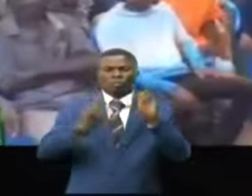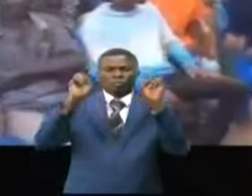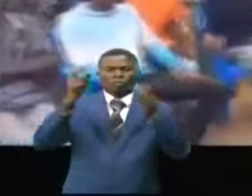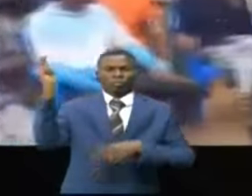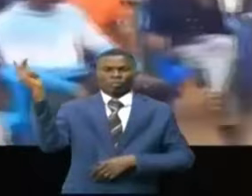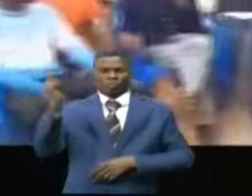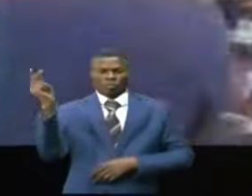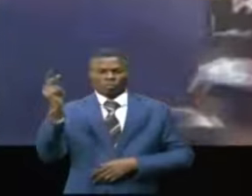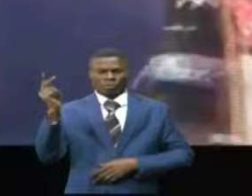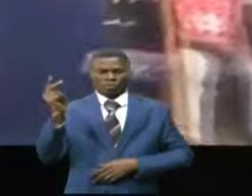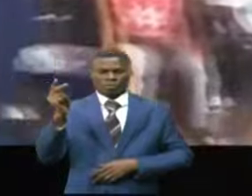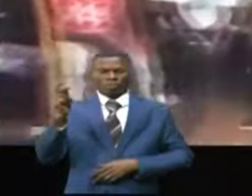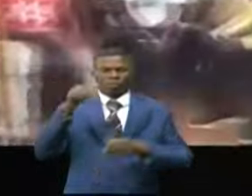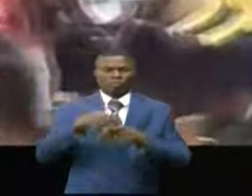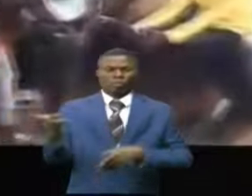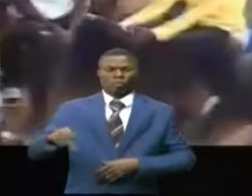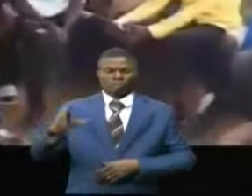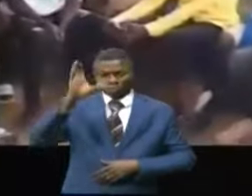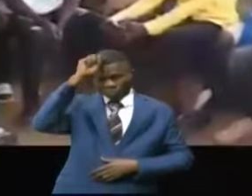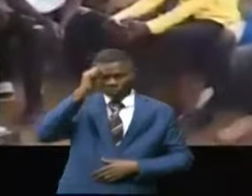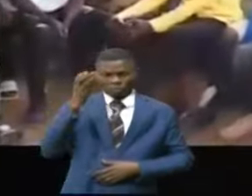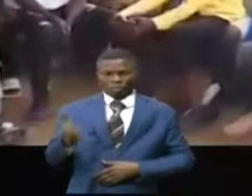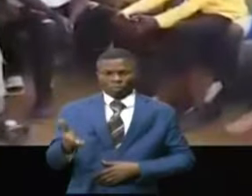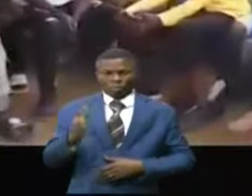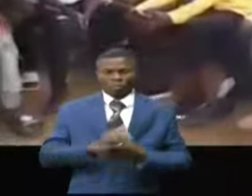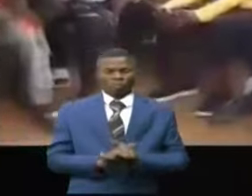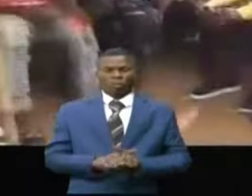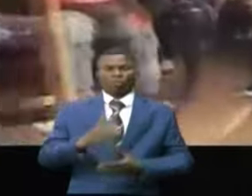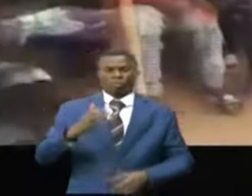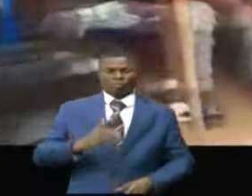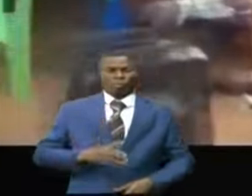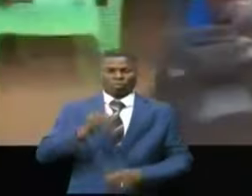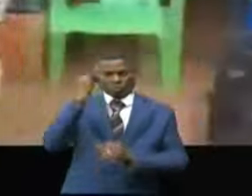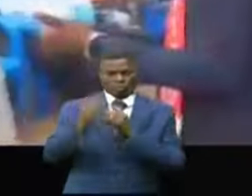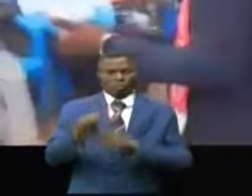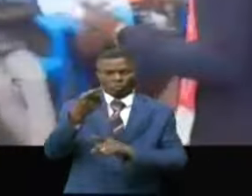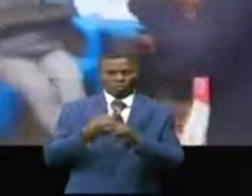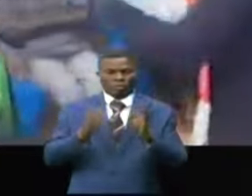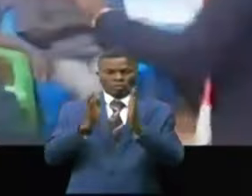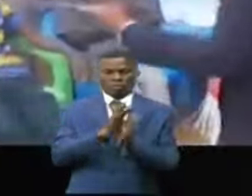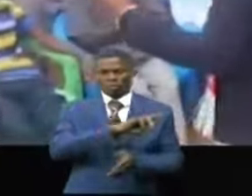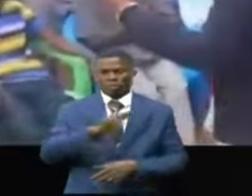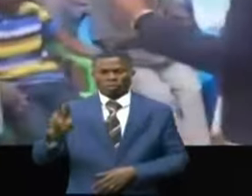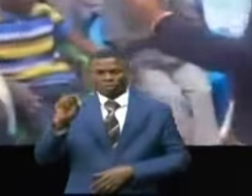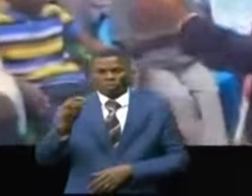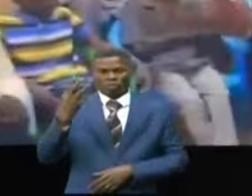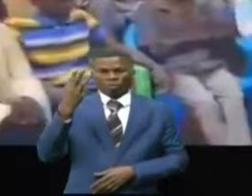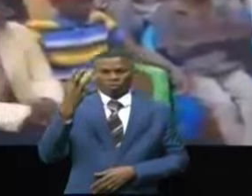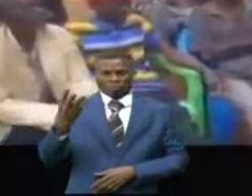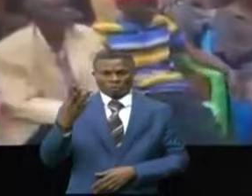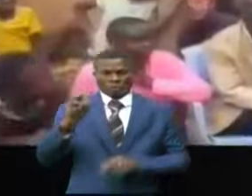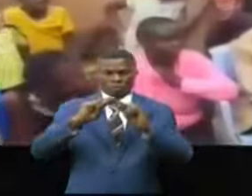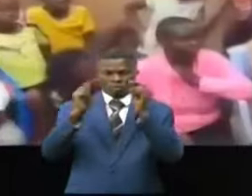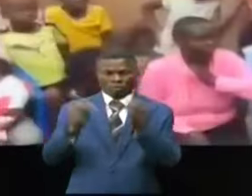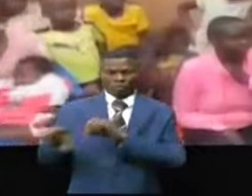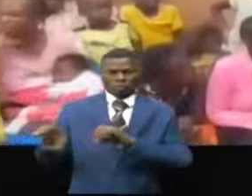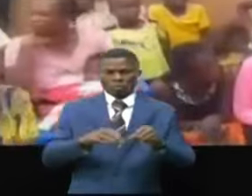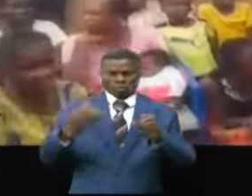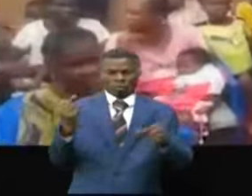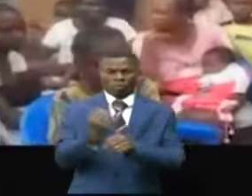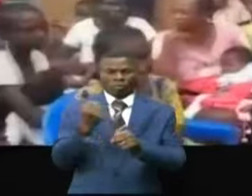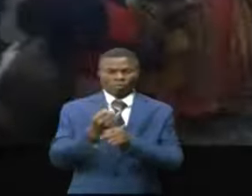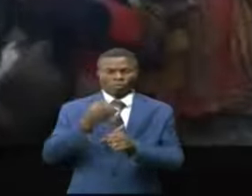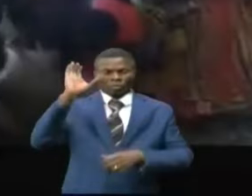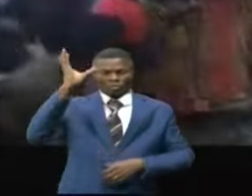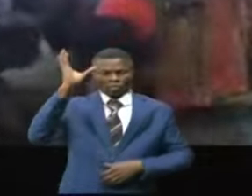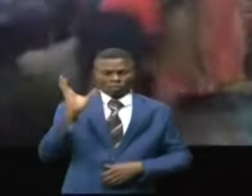Kikwit. Dans la province du Kwilu. La fin de ce mois d'octobre 2023, la structure Action Paysanne sera